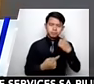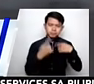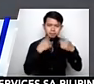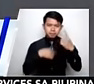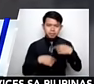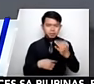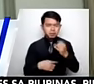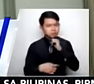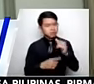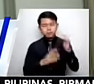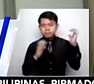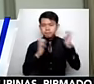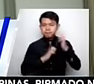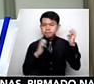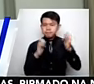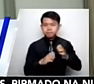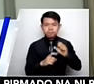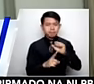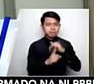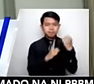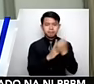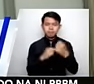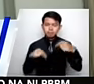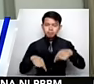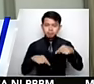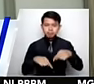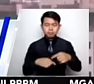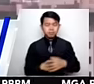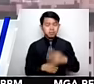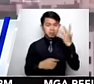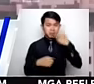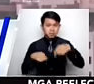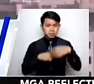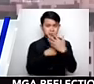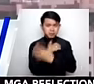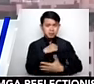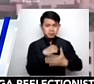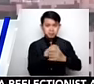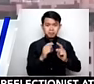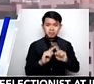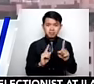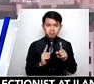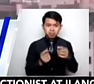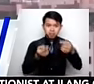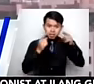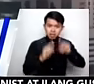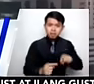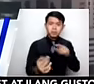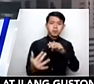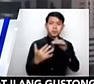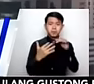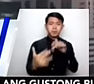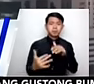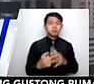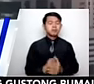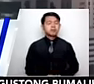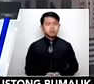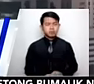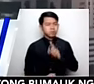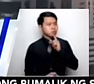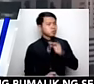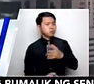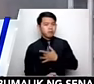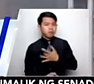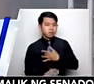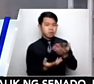dito yung ganon ang ganda-ganda ng Lebanon biglang ganito bagama't gusto na niyang umalis ng Lebanon nagdadalawang isip daw